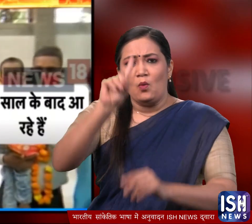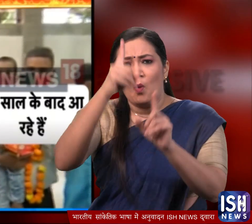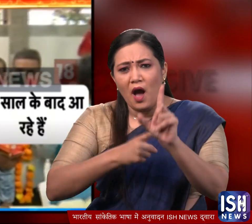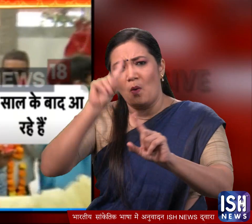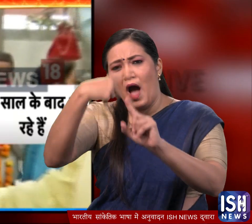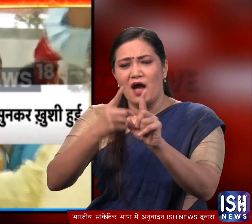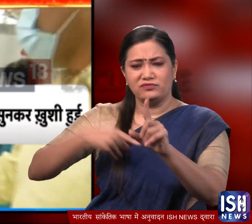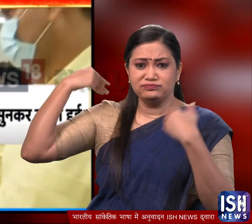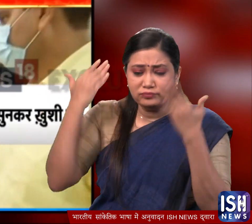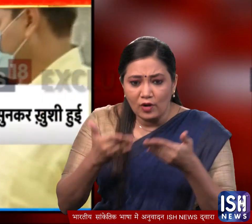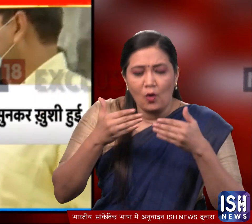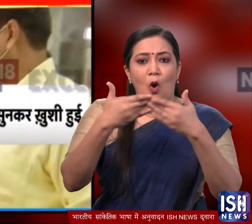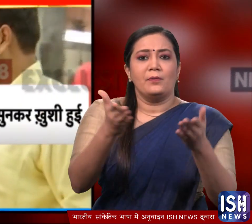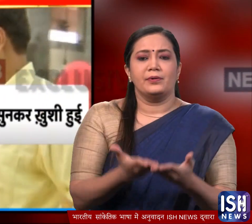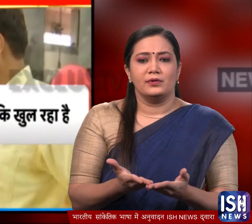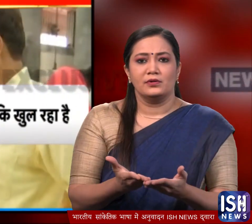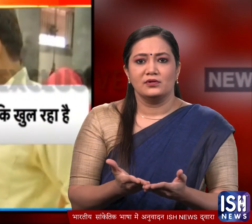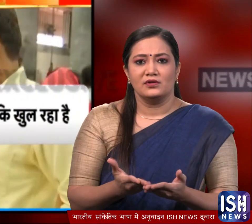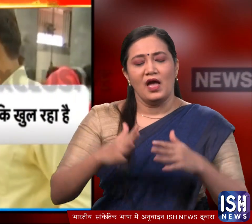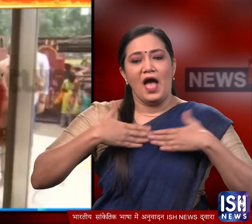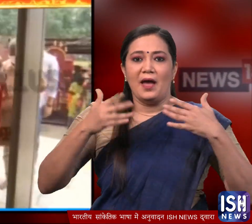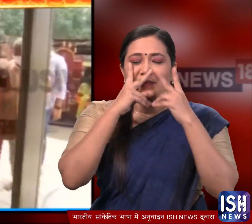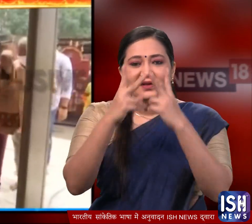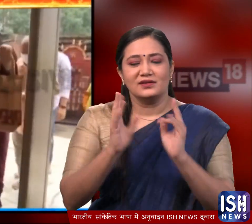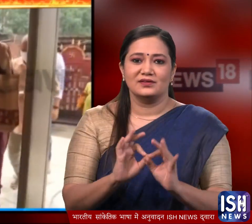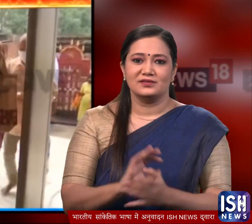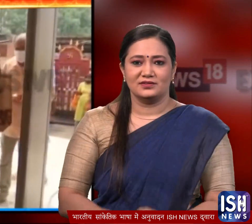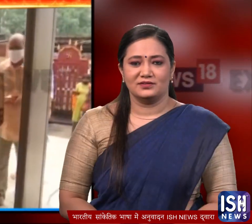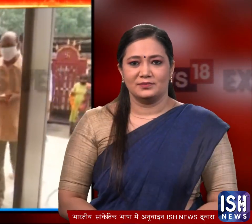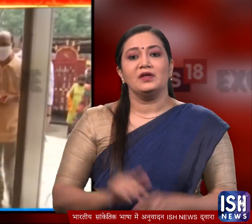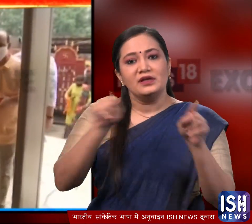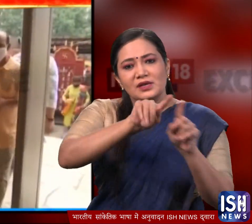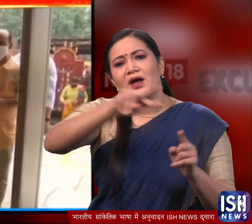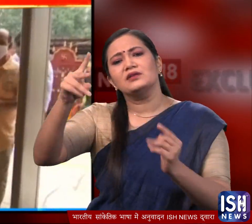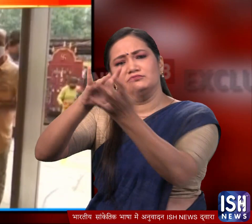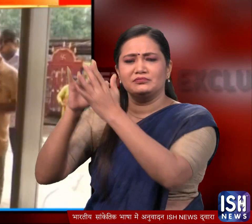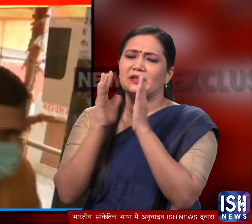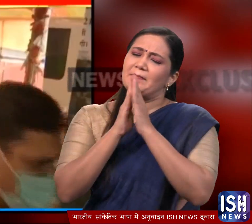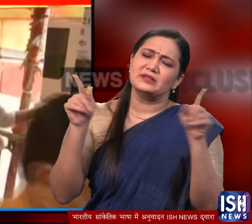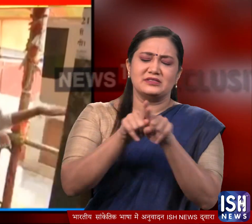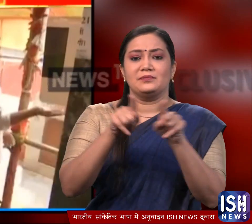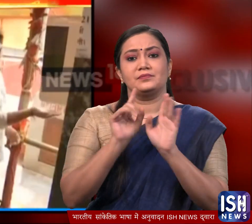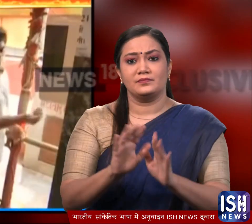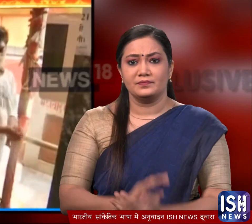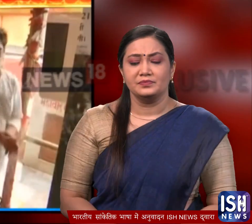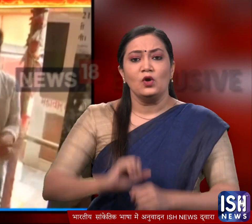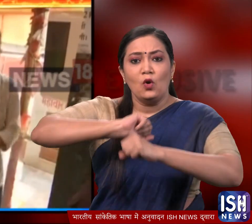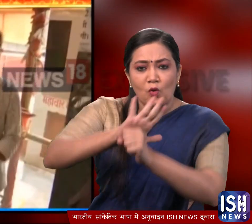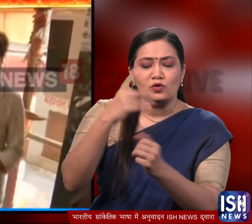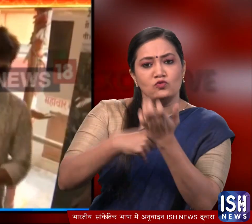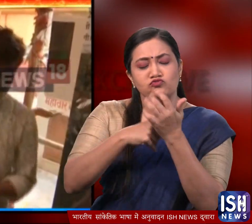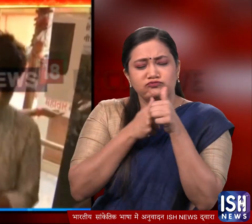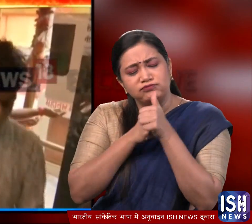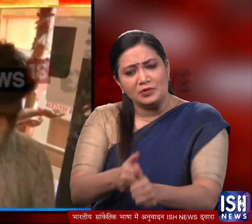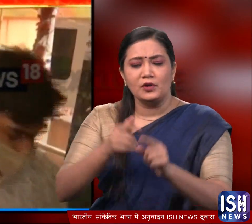आ रहा है, ये सुनकर खुशी हुई, फूल रही। इसी तरह की तस्वीरें दूसरे मंदिरों से भी सामने आई, जहां कोरोना नियमों को ध्यान